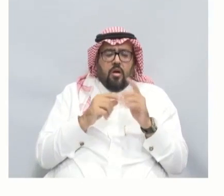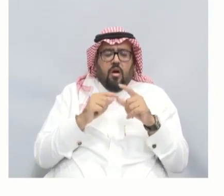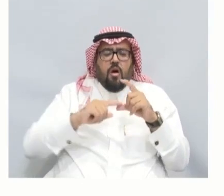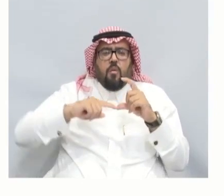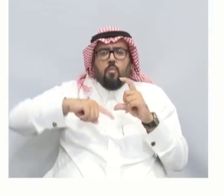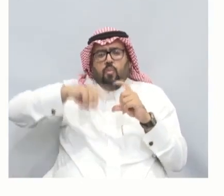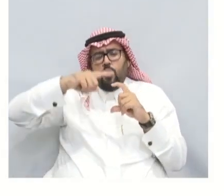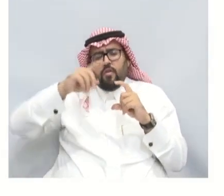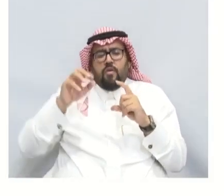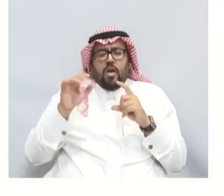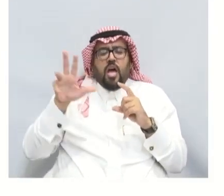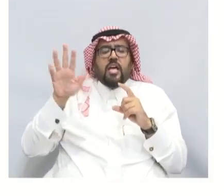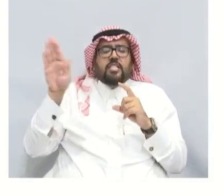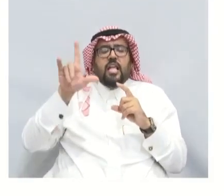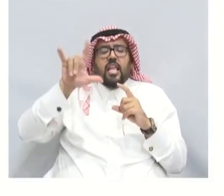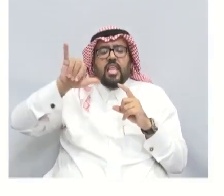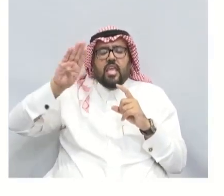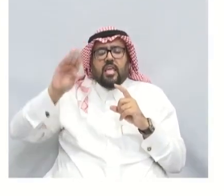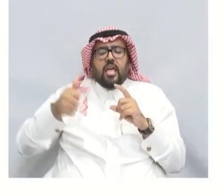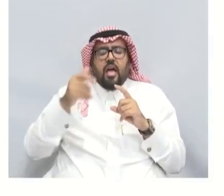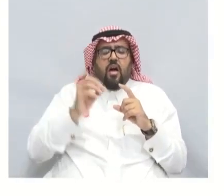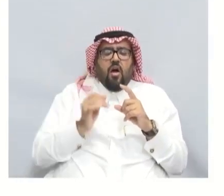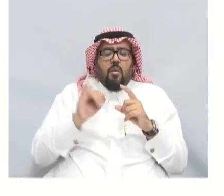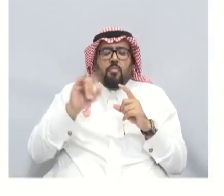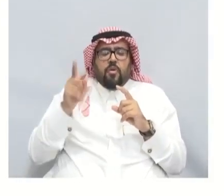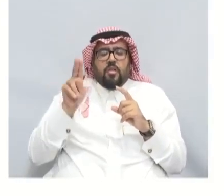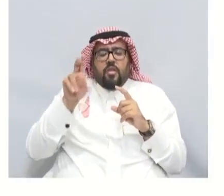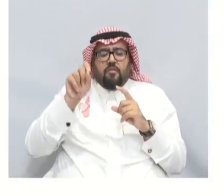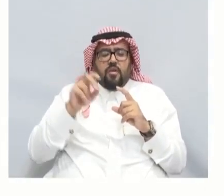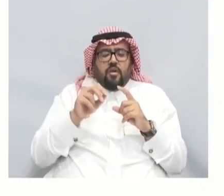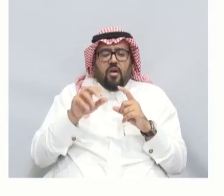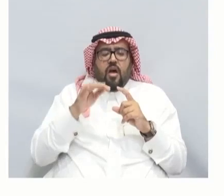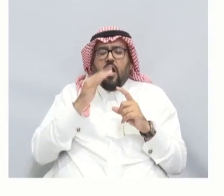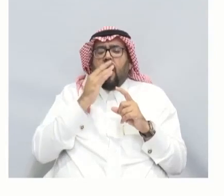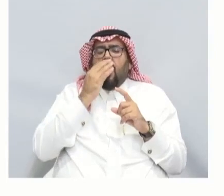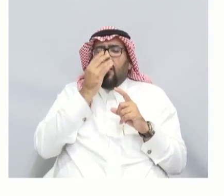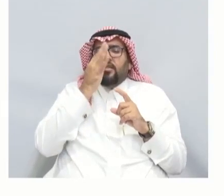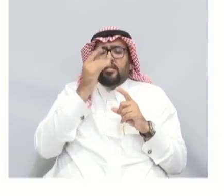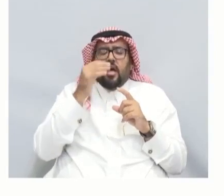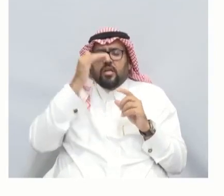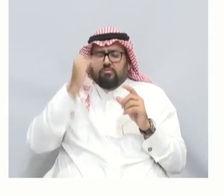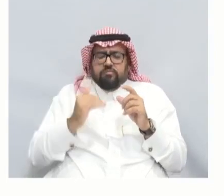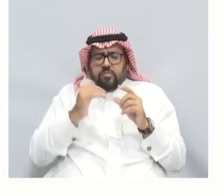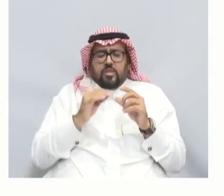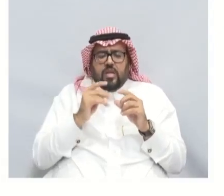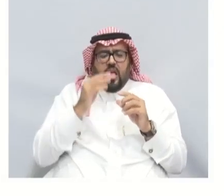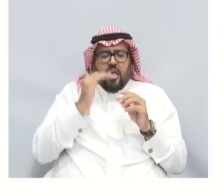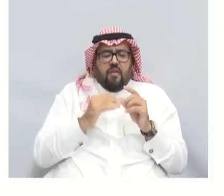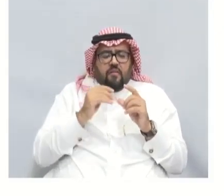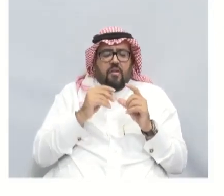كان عندي هنا محتوى مرتفع لأنه غازات ممكن أكثر، محتوى الغازات كان منخفض، غاز